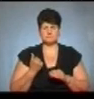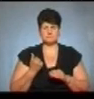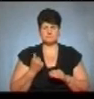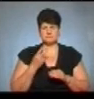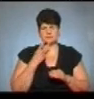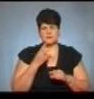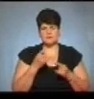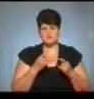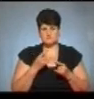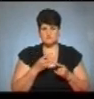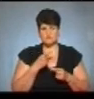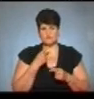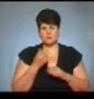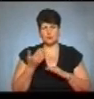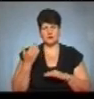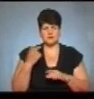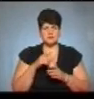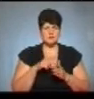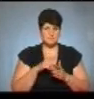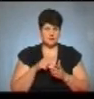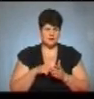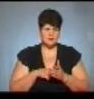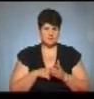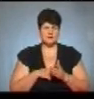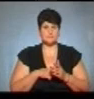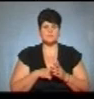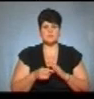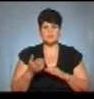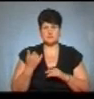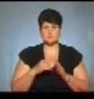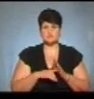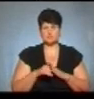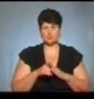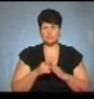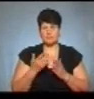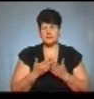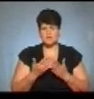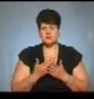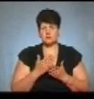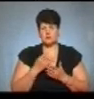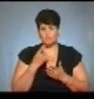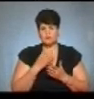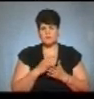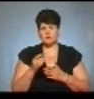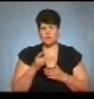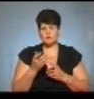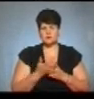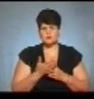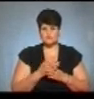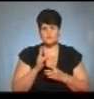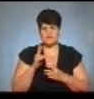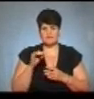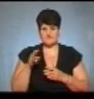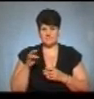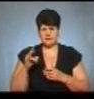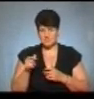від телеглядача, який задавав попереднє запитання раніше, на початку передачі. Мова йде про розмір субсидії за квітень